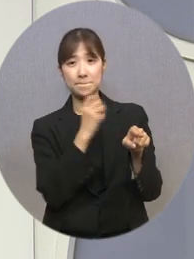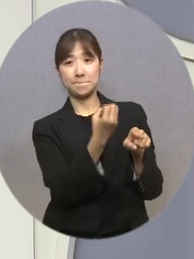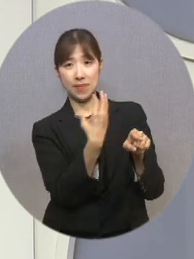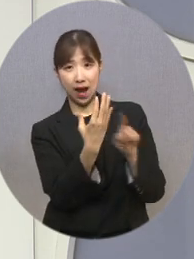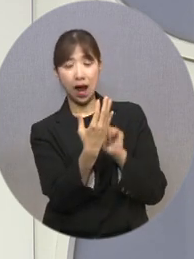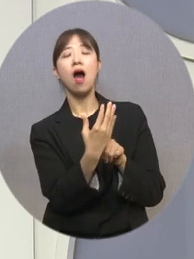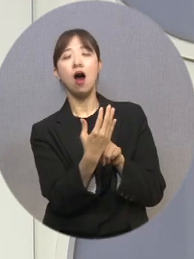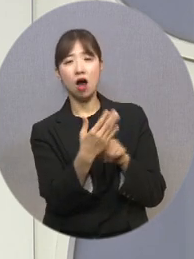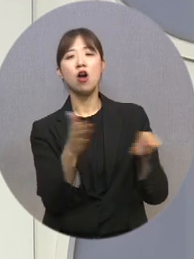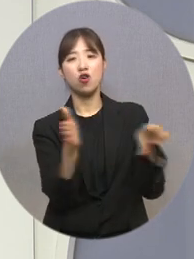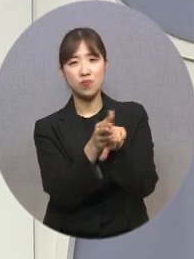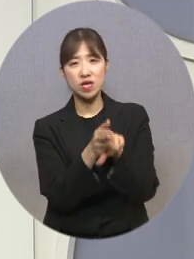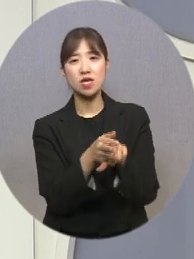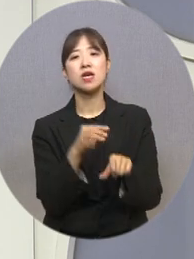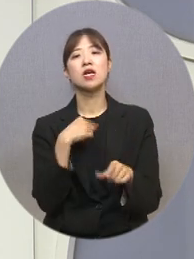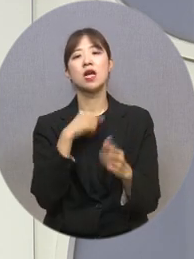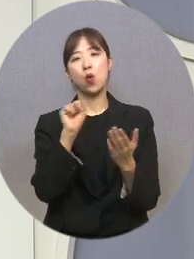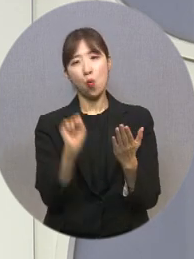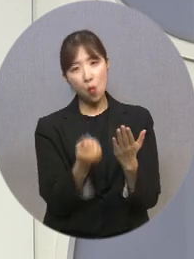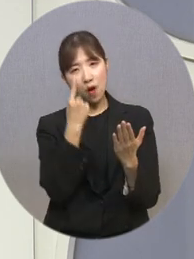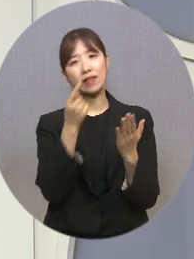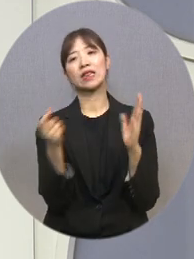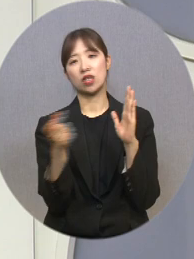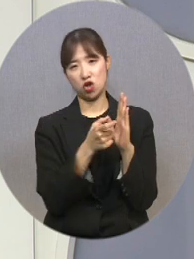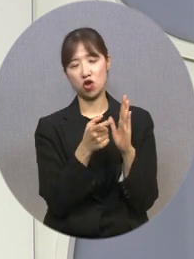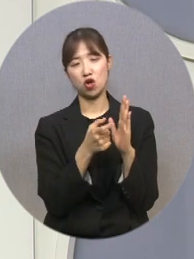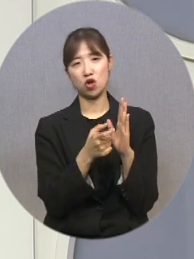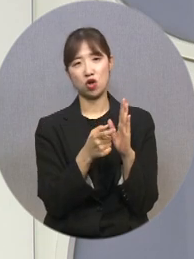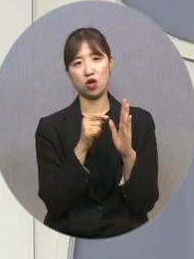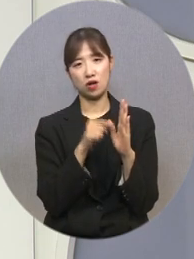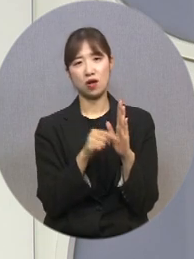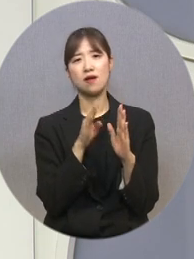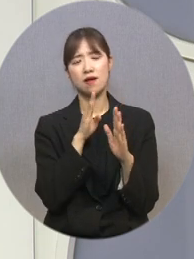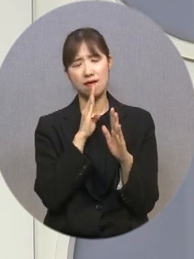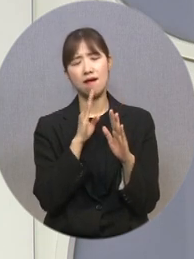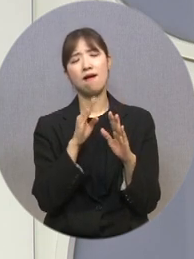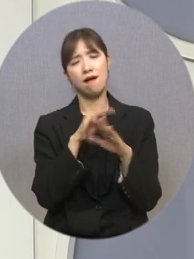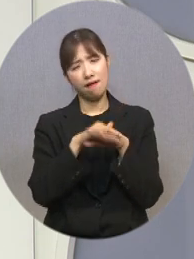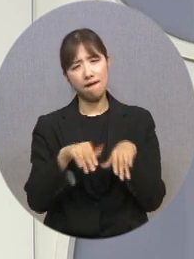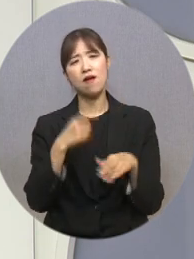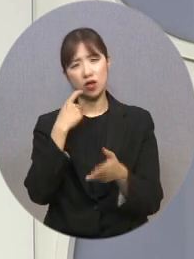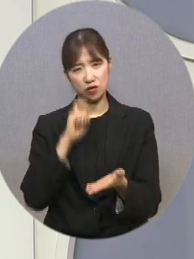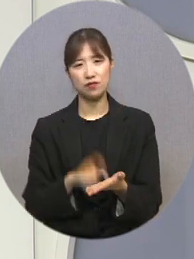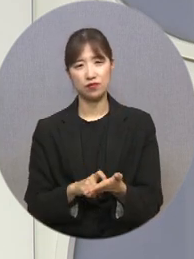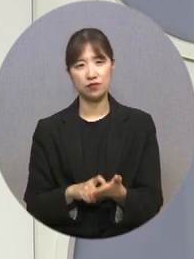원인 그거를 문서에 담아둔다는 거죠. 그러면 사건이 아주 획기적으로 줄 것 같아요.